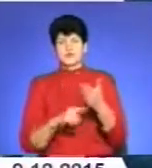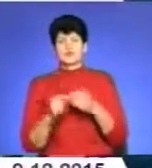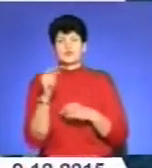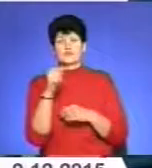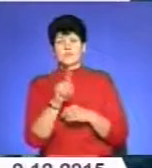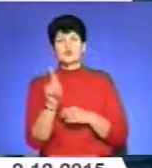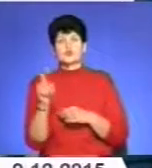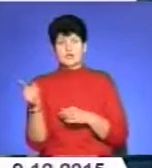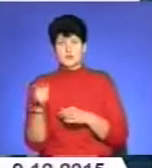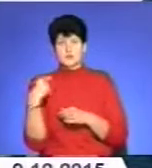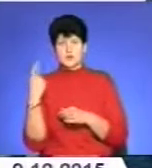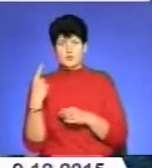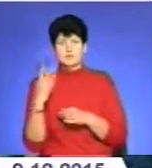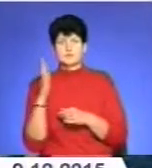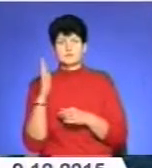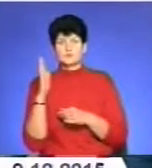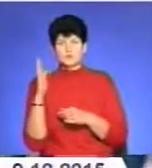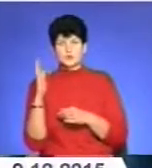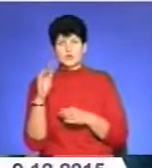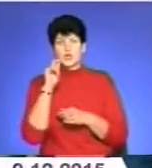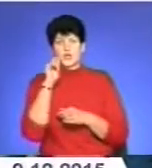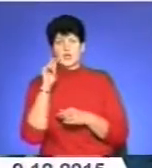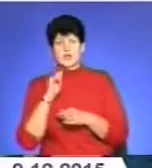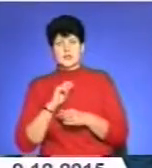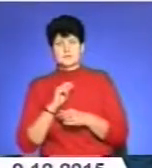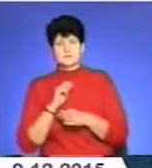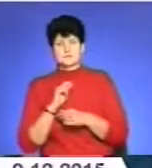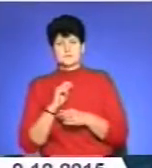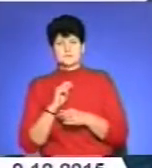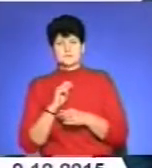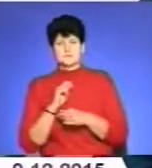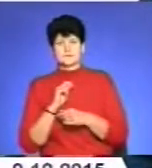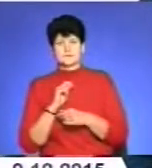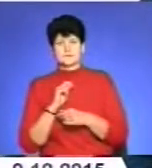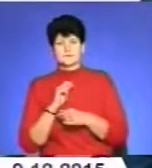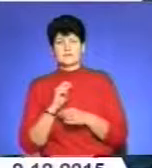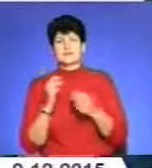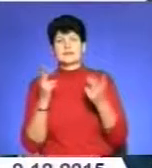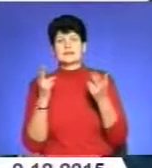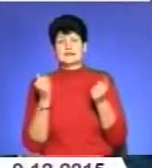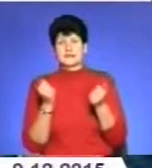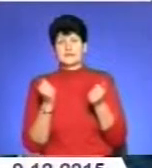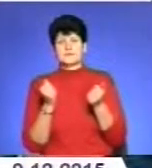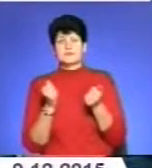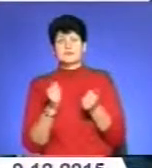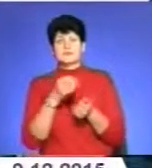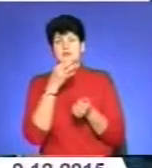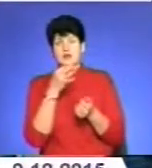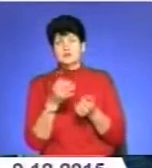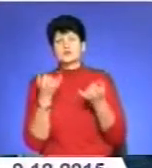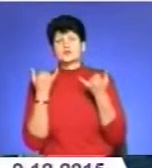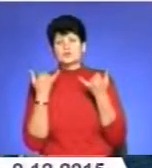і Тернопільській області бути, і бути в Україні. Так, зазначено, що сьогодні нелегке в нас